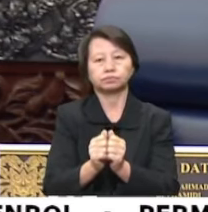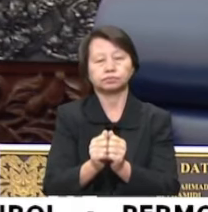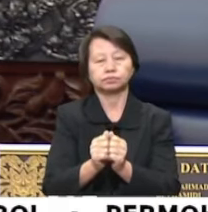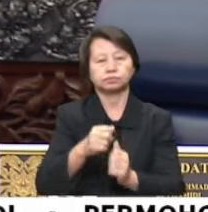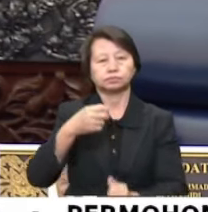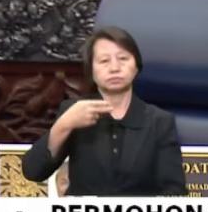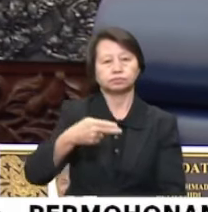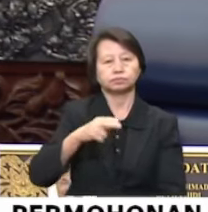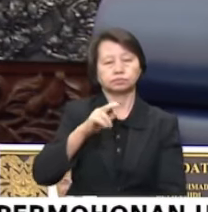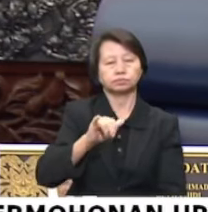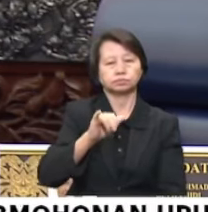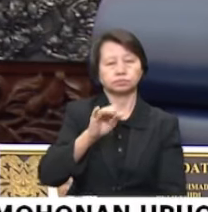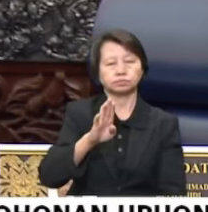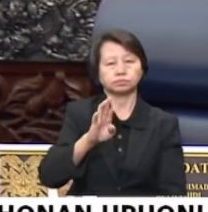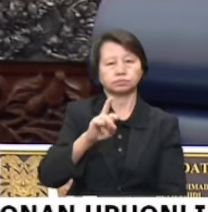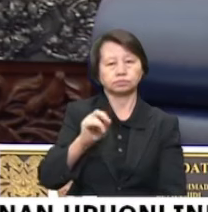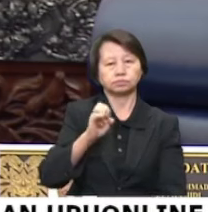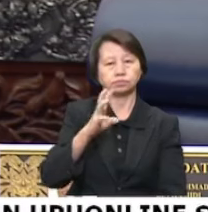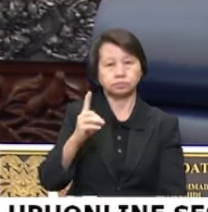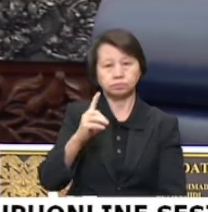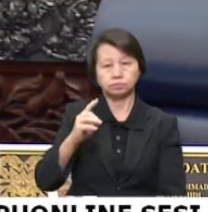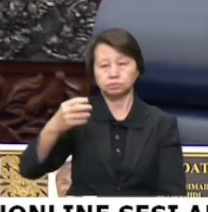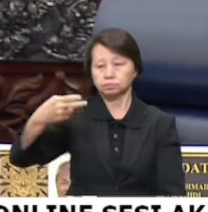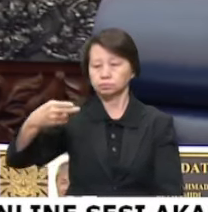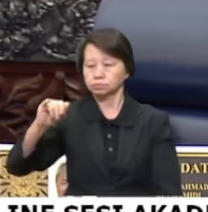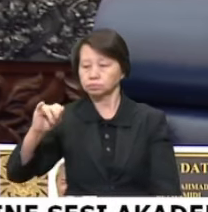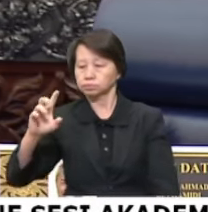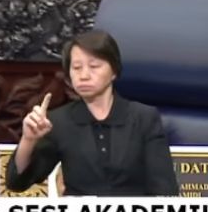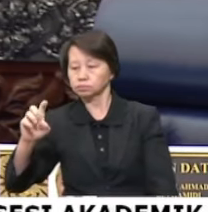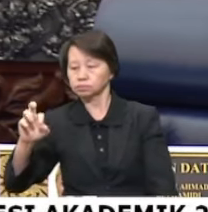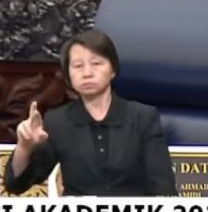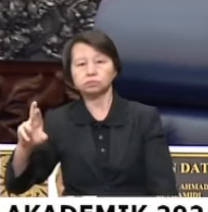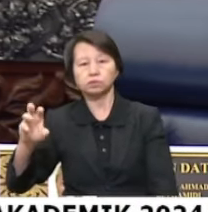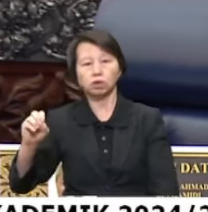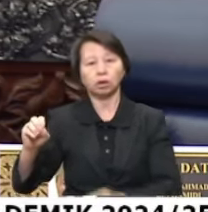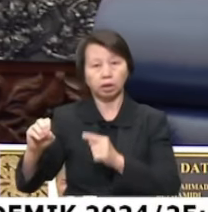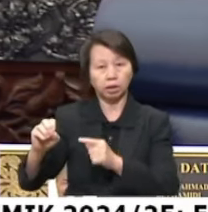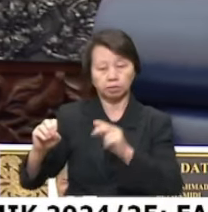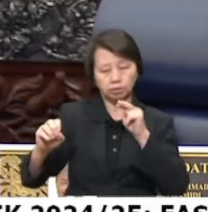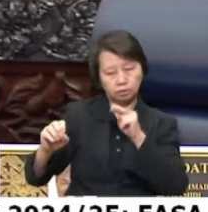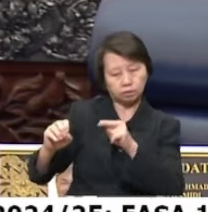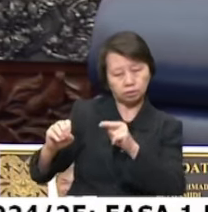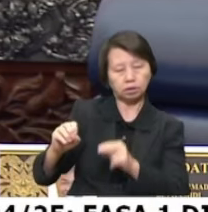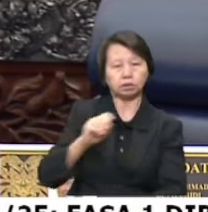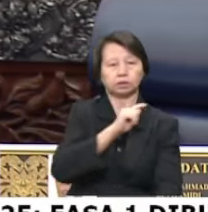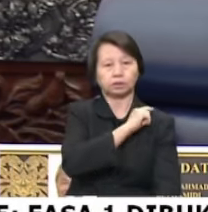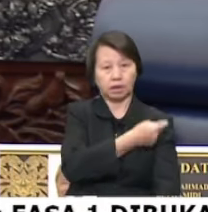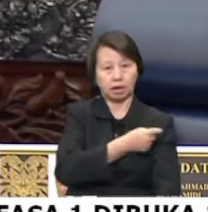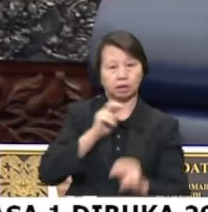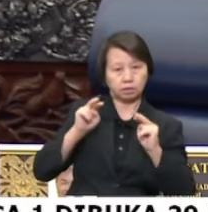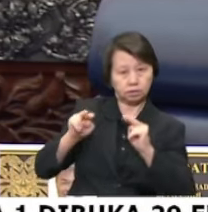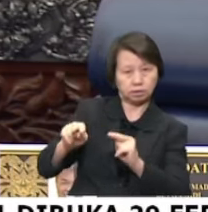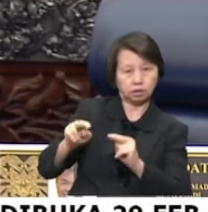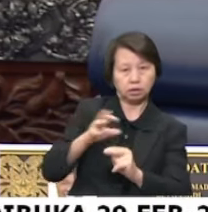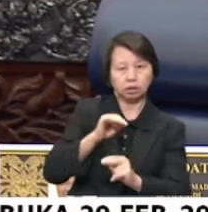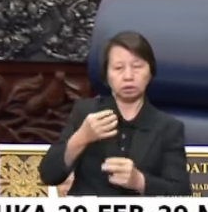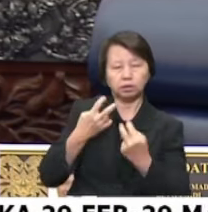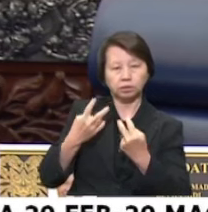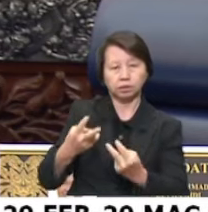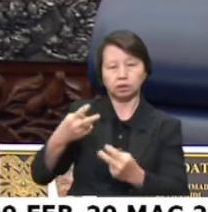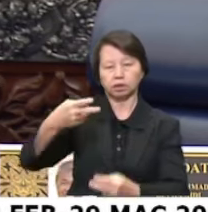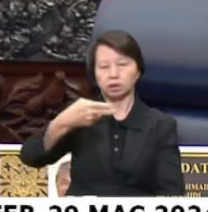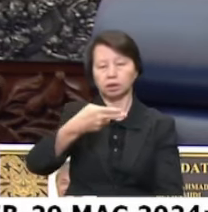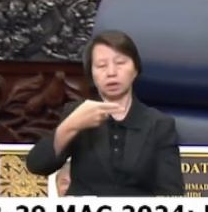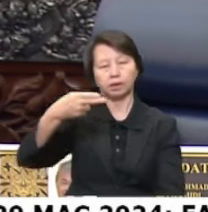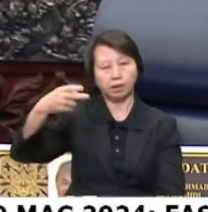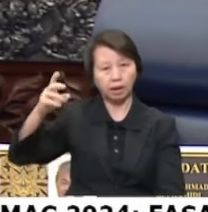hybrid hydro, ini pun sedang ditelitikan oleh tenaga. Dan kita juga melihat bukan sahaja hybrid